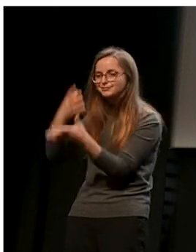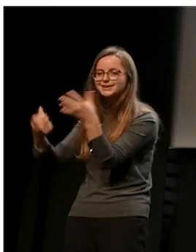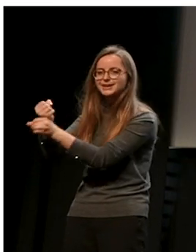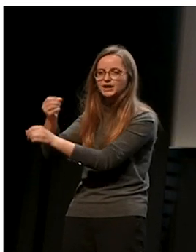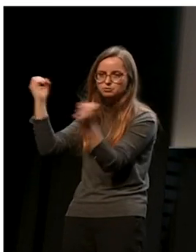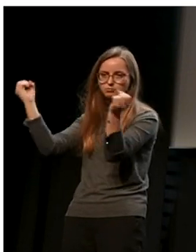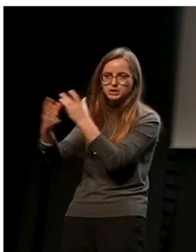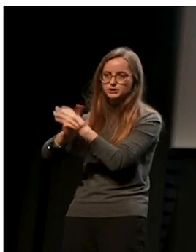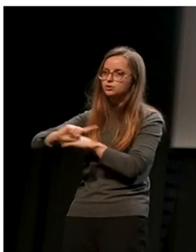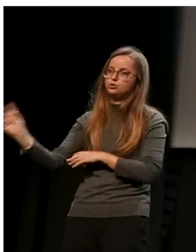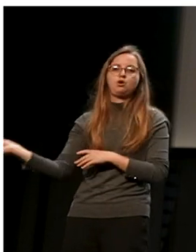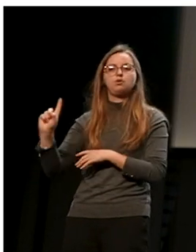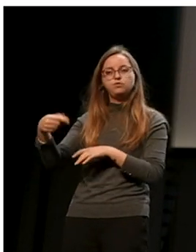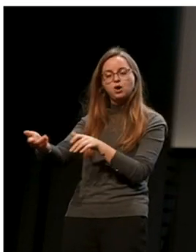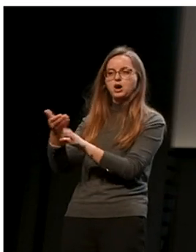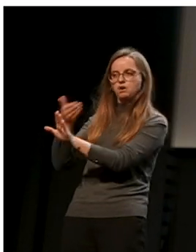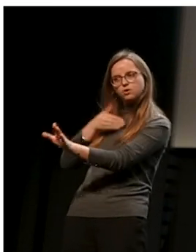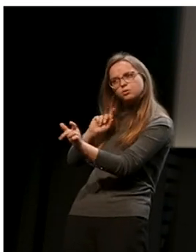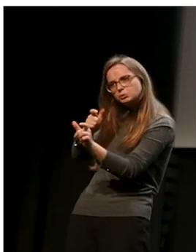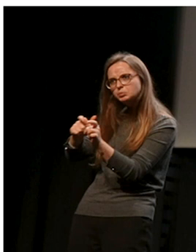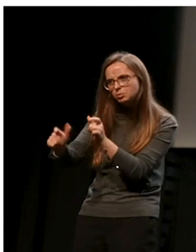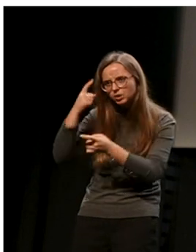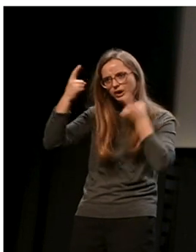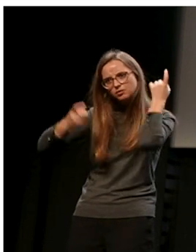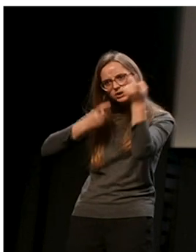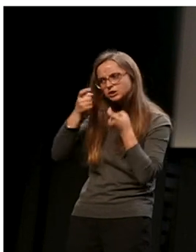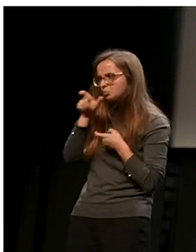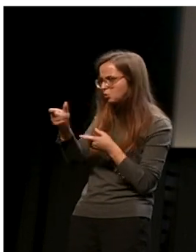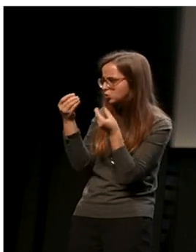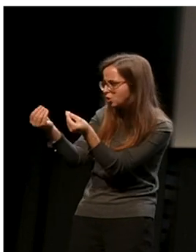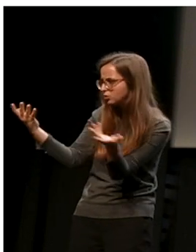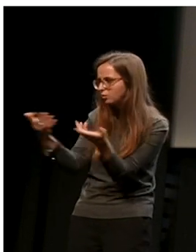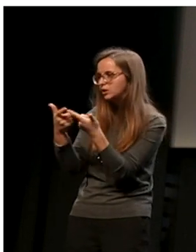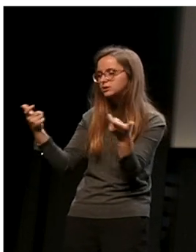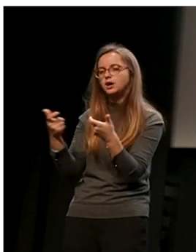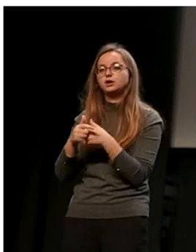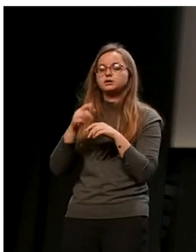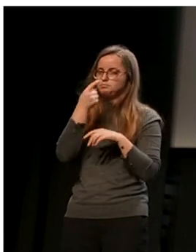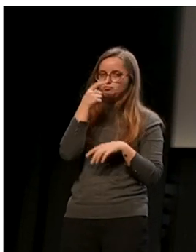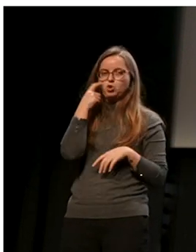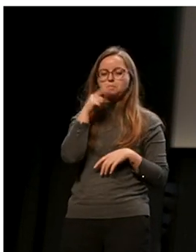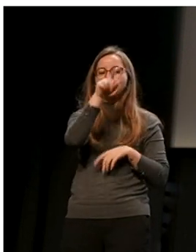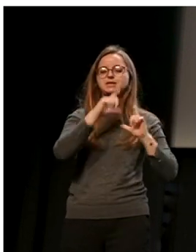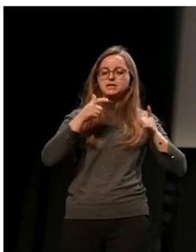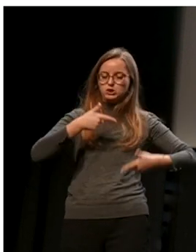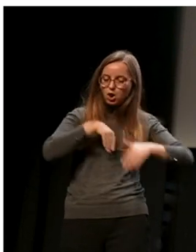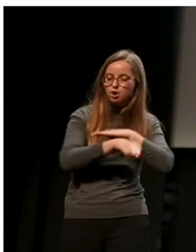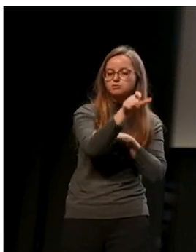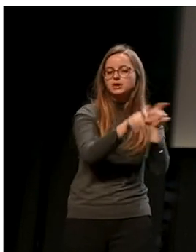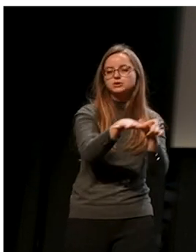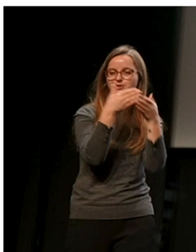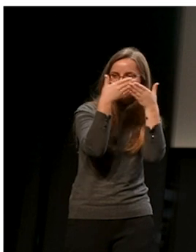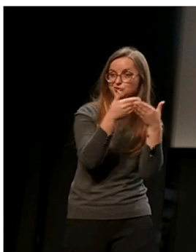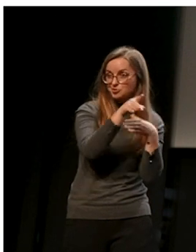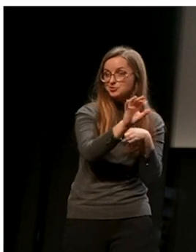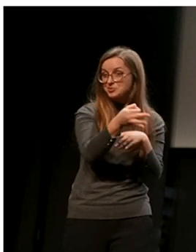voient à très court terme. Voilà. Donc moi, ce que je vois dans les écoles, en tout cas, c'est que ça y est, c'est intégré comme un outil, comme un autre, qui est très rigolo, qui est